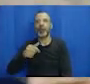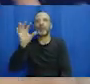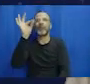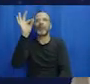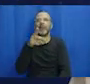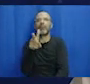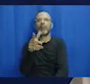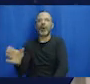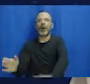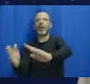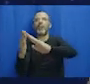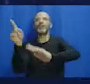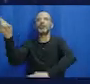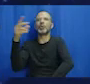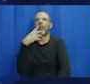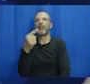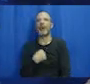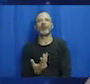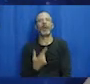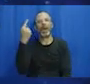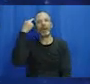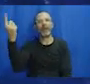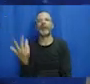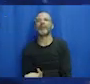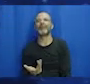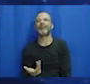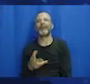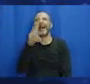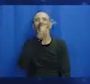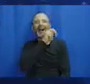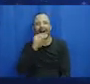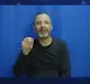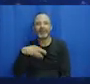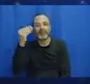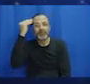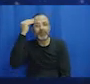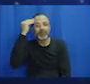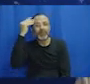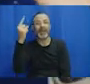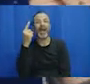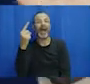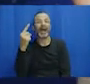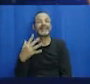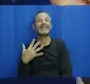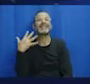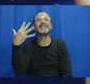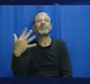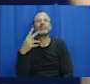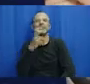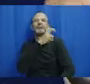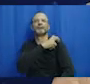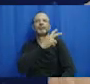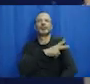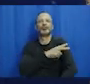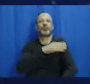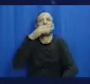بتخ على بيته اللي راح قال سبحان الله شو عرفهن. اذا القضيه اذكرك باحد التصريحات من ضباط الشرطه